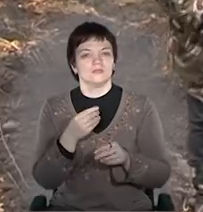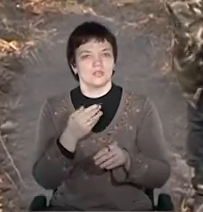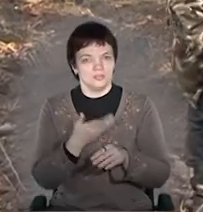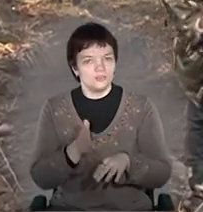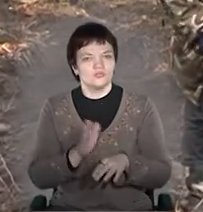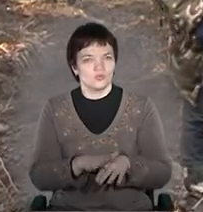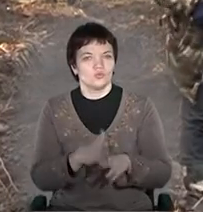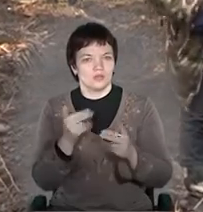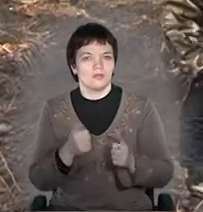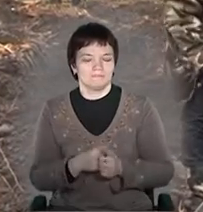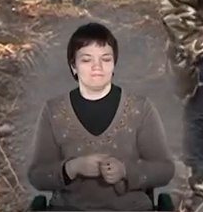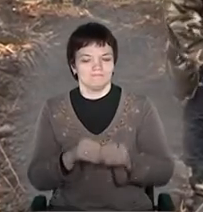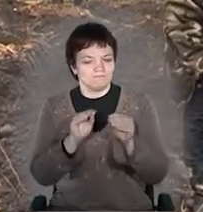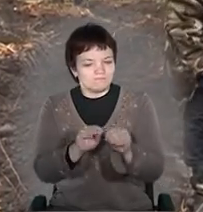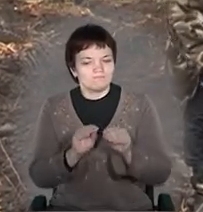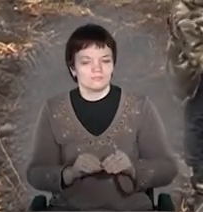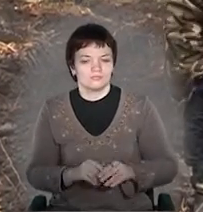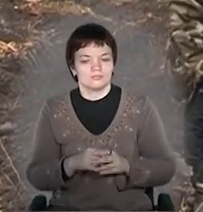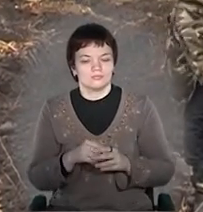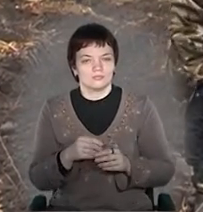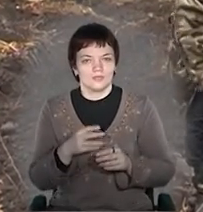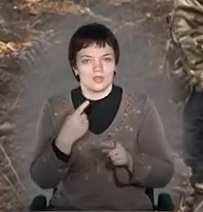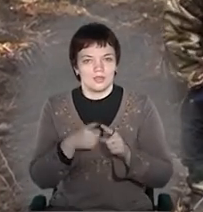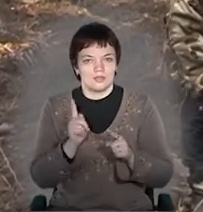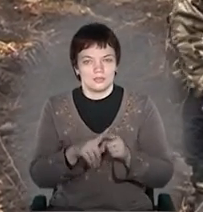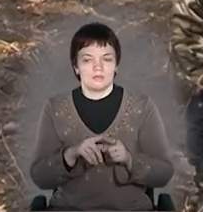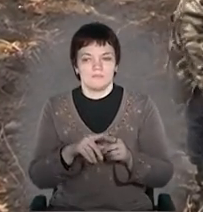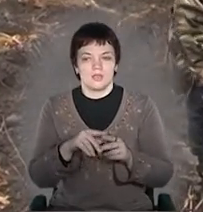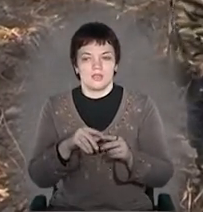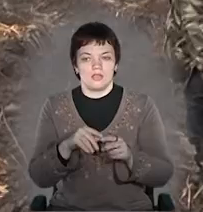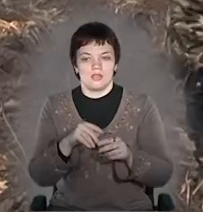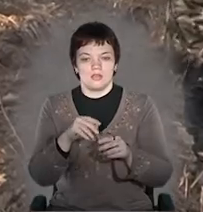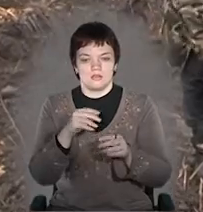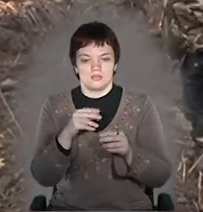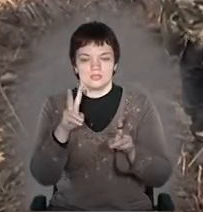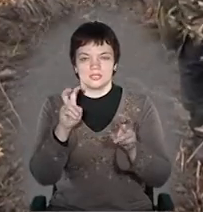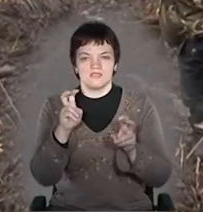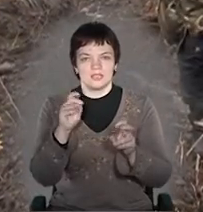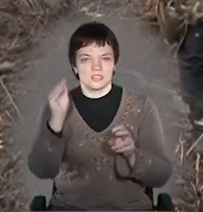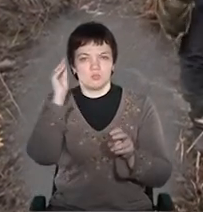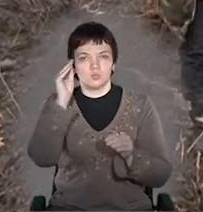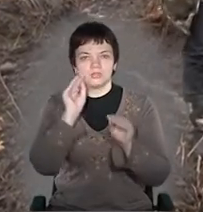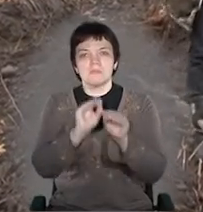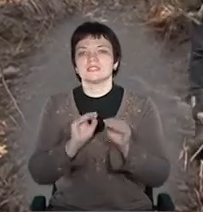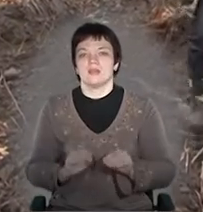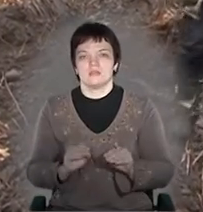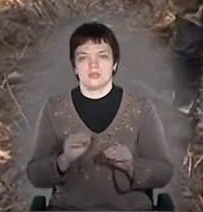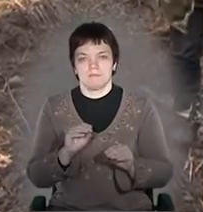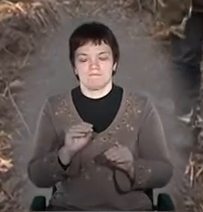изобретенный харьковским ученым, меч Колесова предназначен для посадки молодого